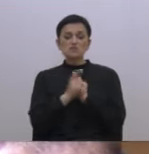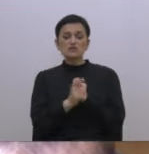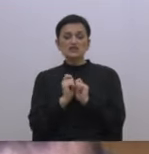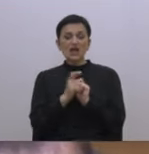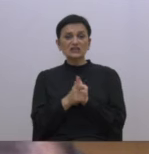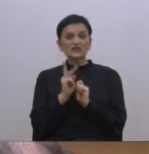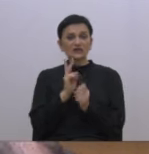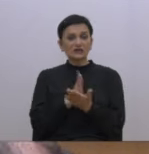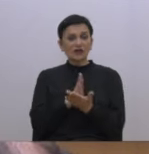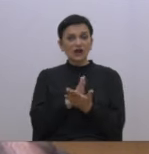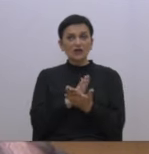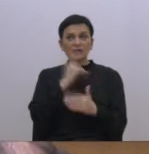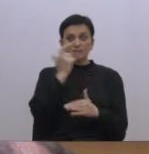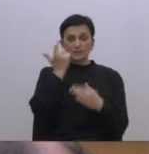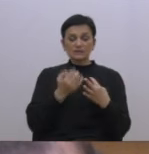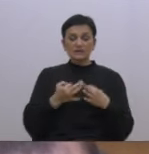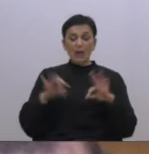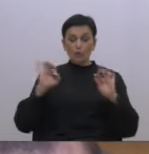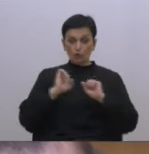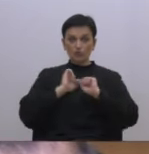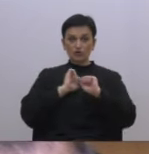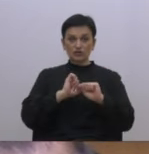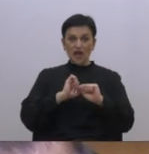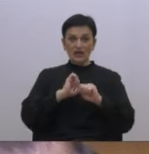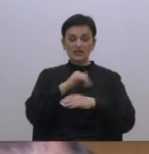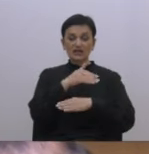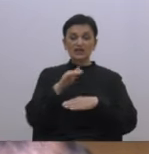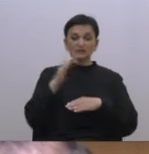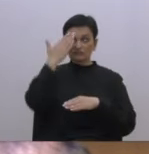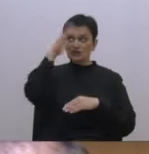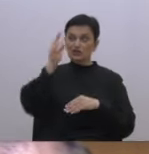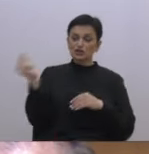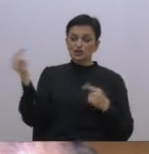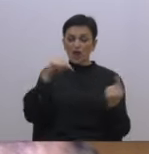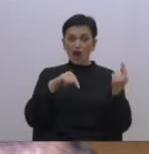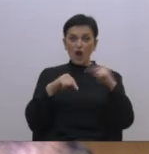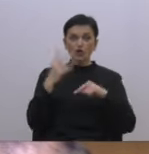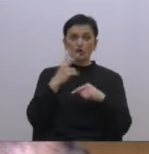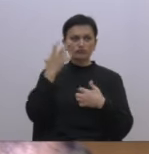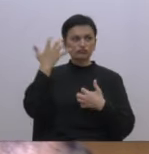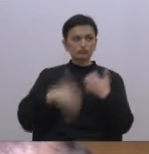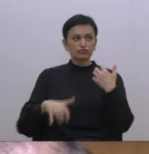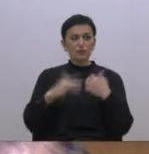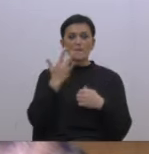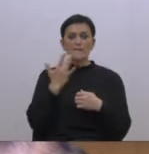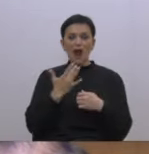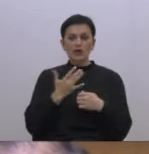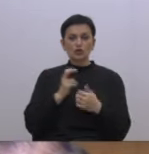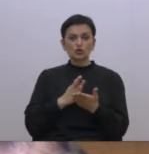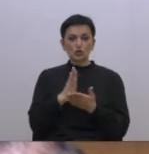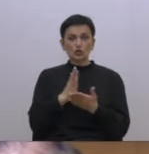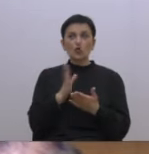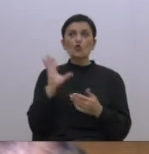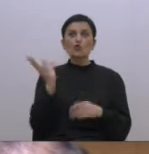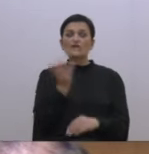ისინი? დემოკრატიის დაცვა გარეჩარევისგან უნდა იყოს ზეპარტიული ამოცანა და წესით მას